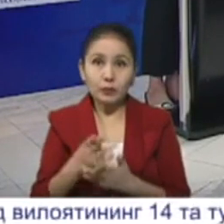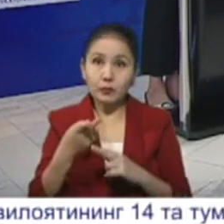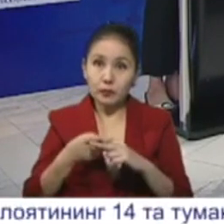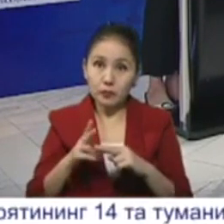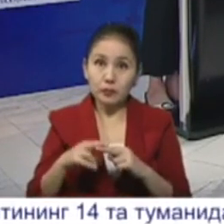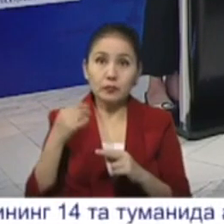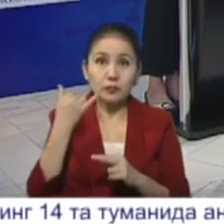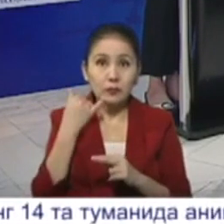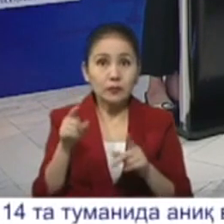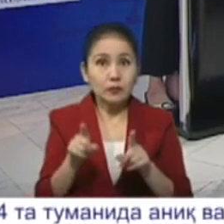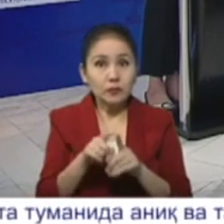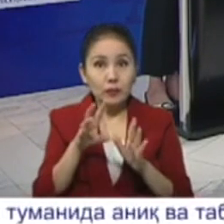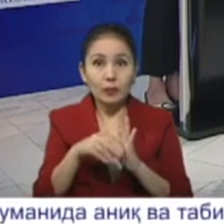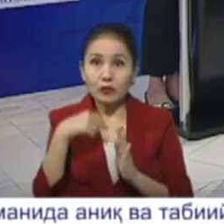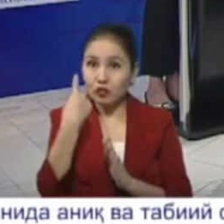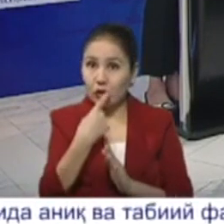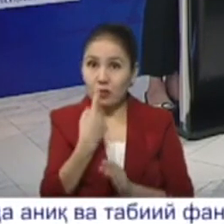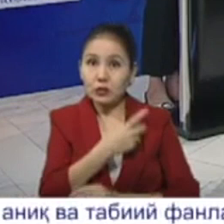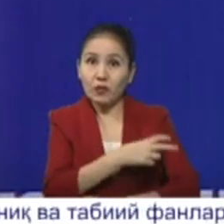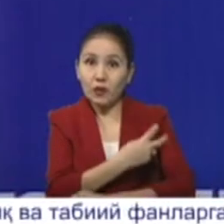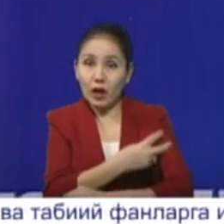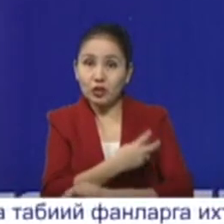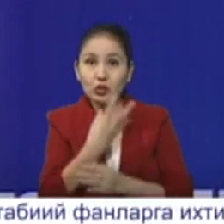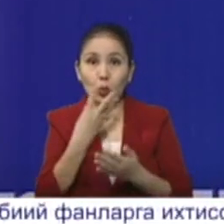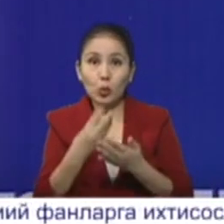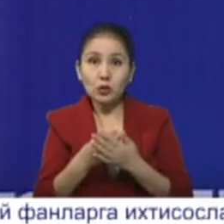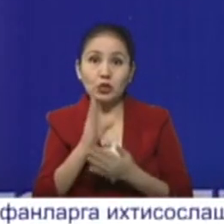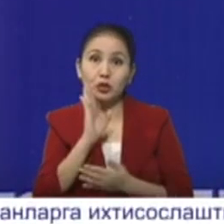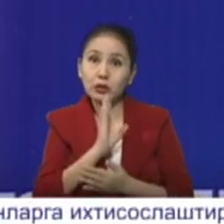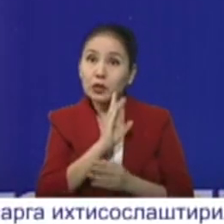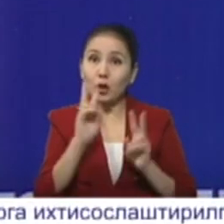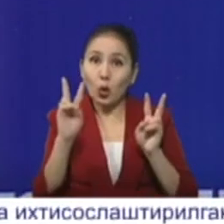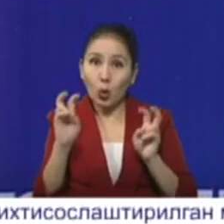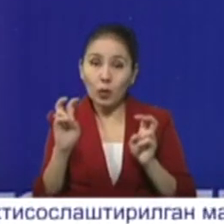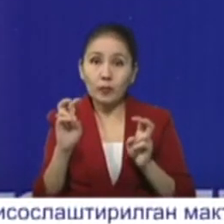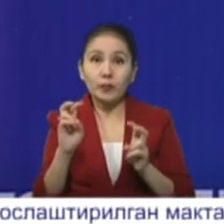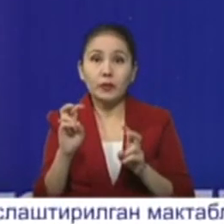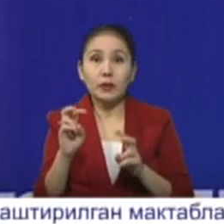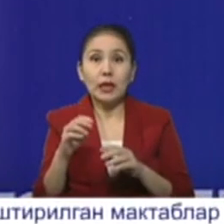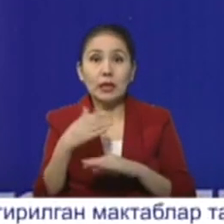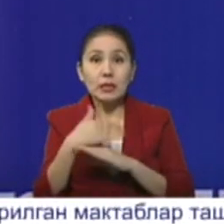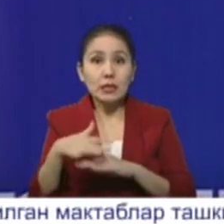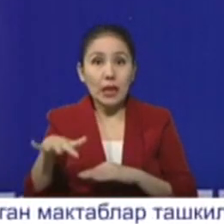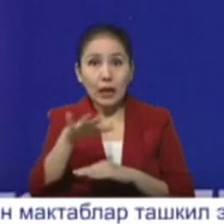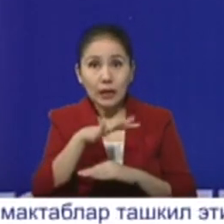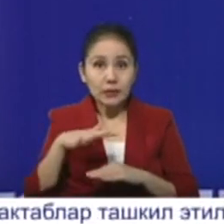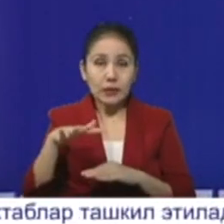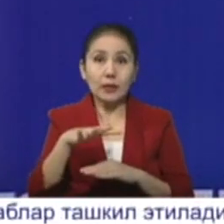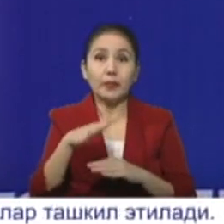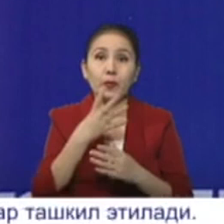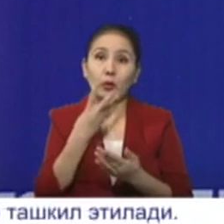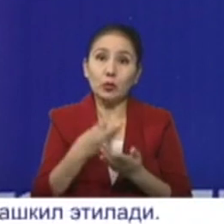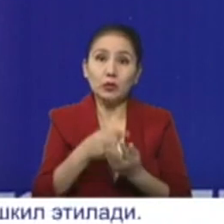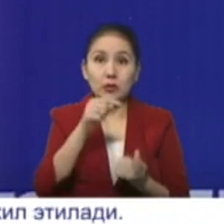telefonlar hamda o'z shaxsiy vrachlarini, ginekologlarini, ya'ni o'sha dislokatsiya, ya'ni o'sha manzilda turar joylari